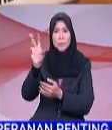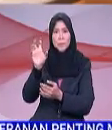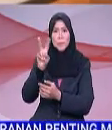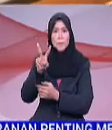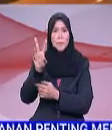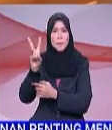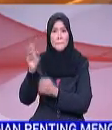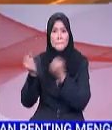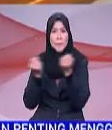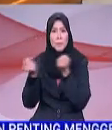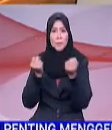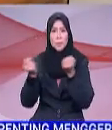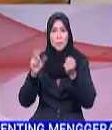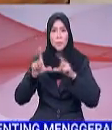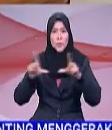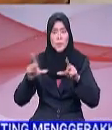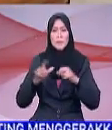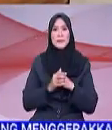29,626 pemandu lori,